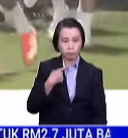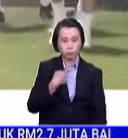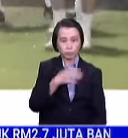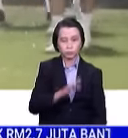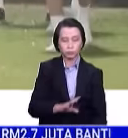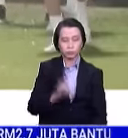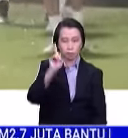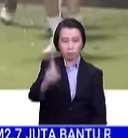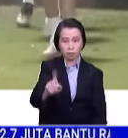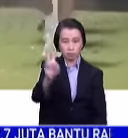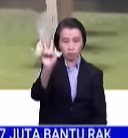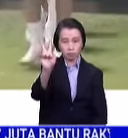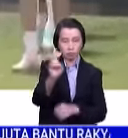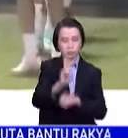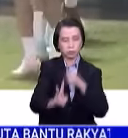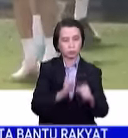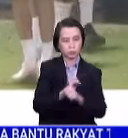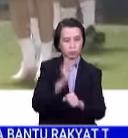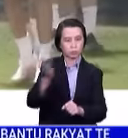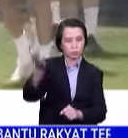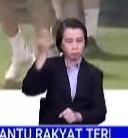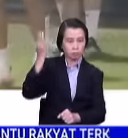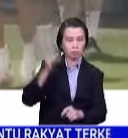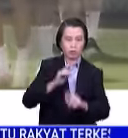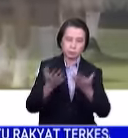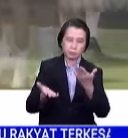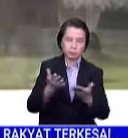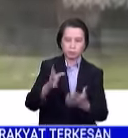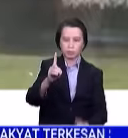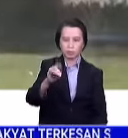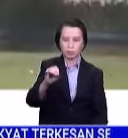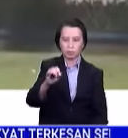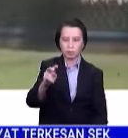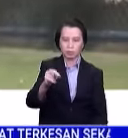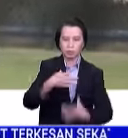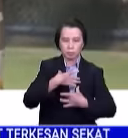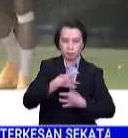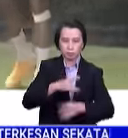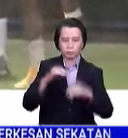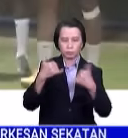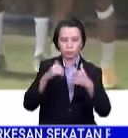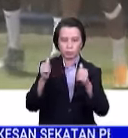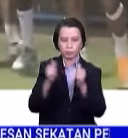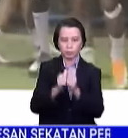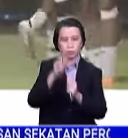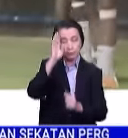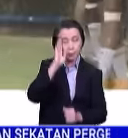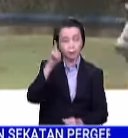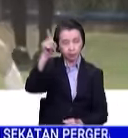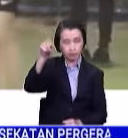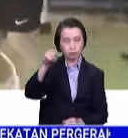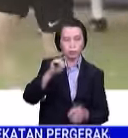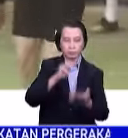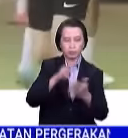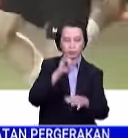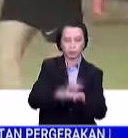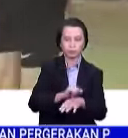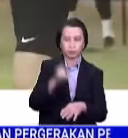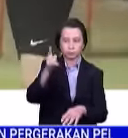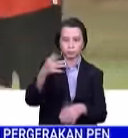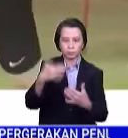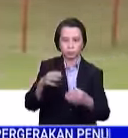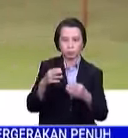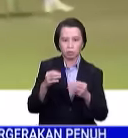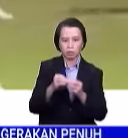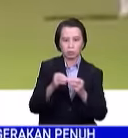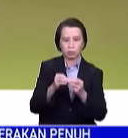2 tahun lepas, tapi mungkin Dion Cools still lagi berminat dan bermain untuk pasukan kebangsaan Belgium masa tu, ketika mungkin di umur